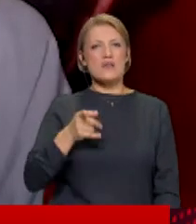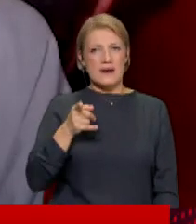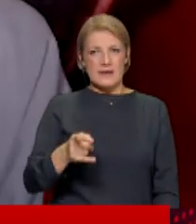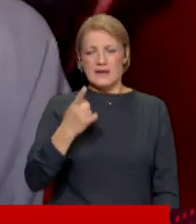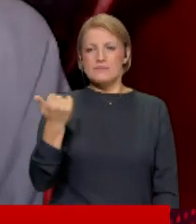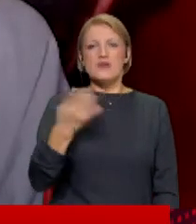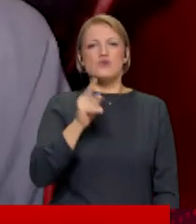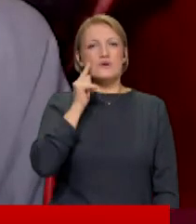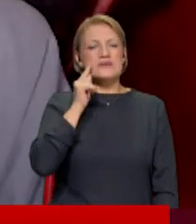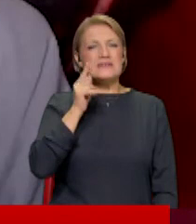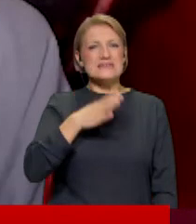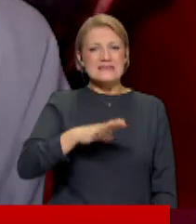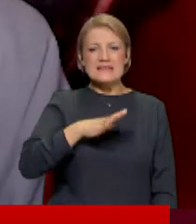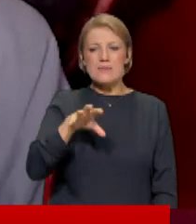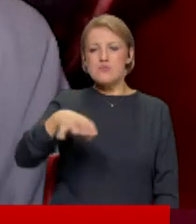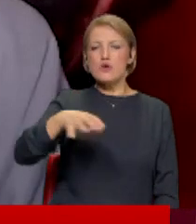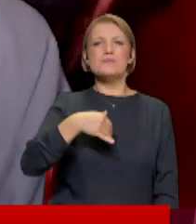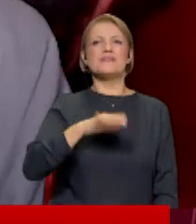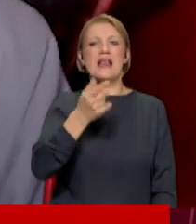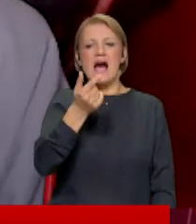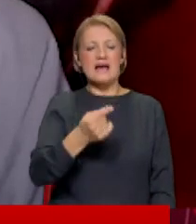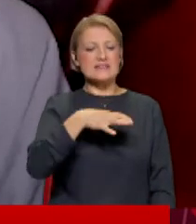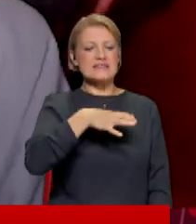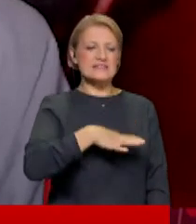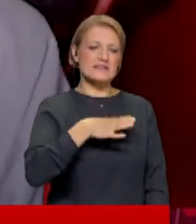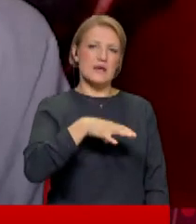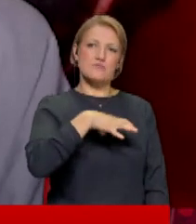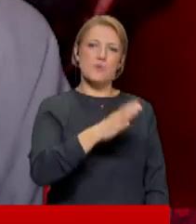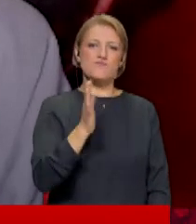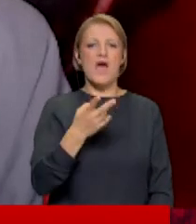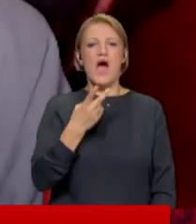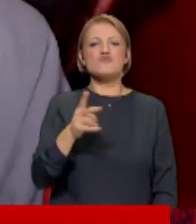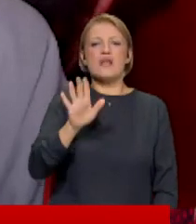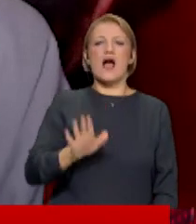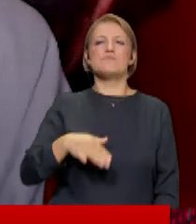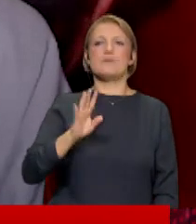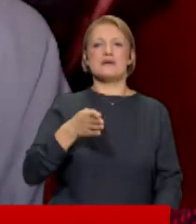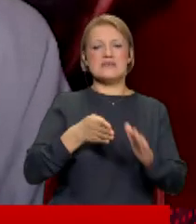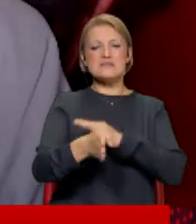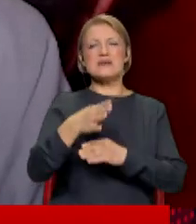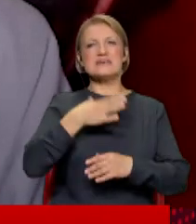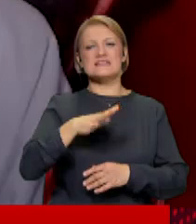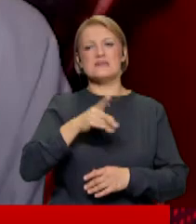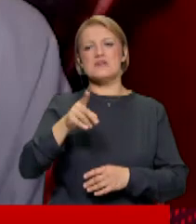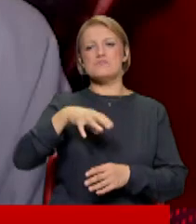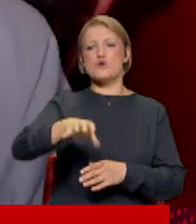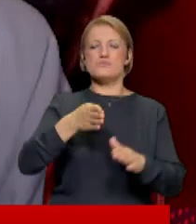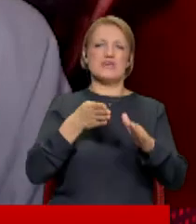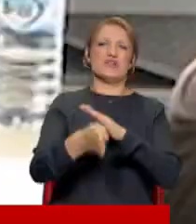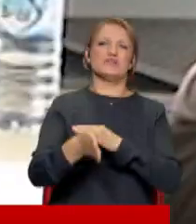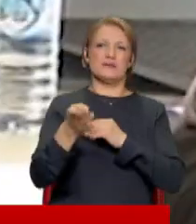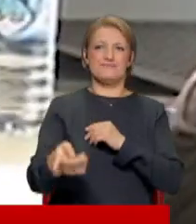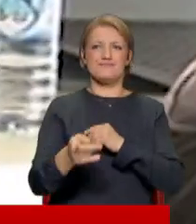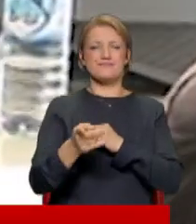pek çoğu istediği bölümleri değil daha az istedikleri bölüme ya da açıkta kalmamak için görmek istedikleri bir bölüme girmiş